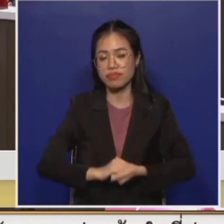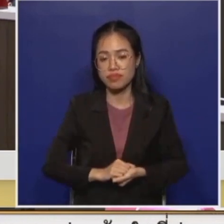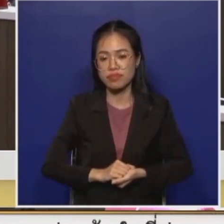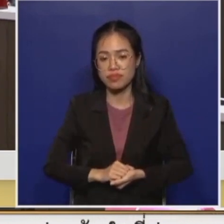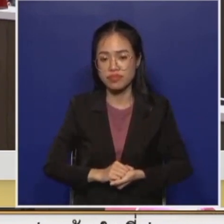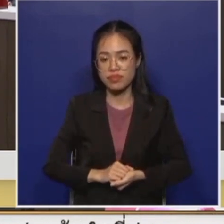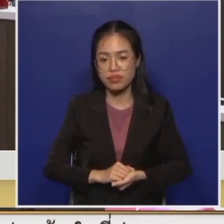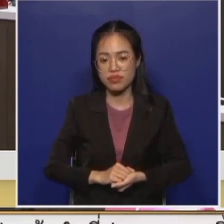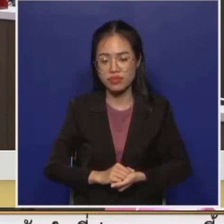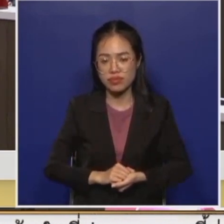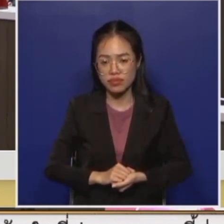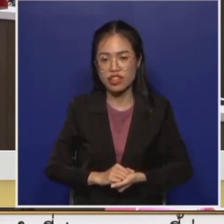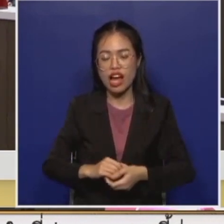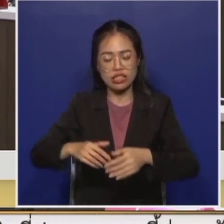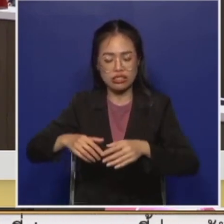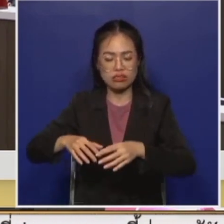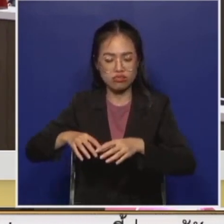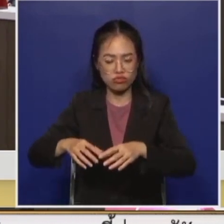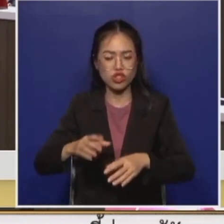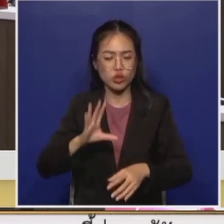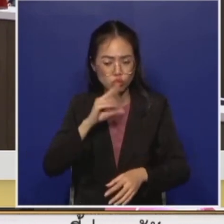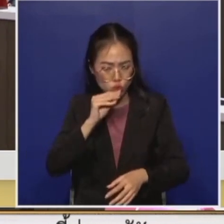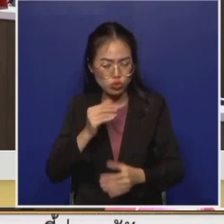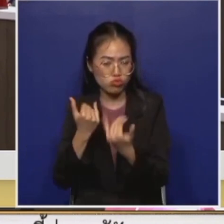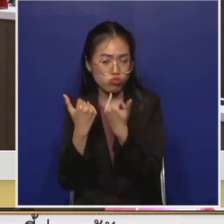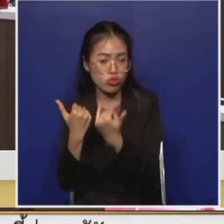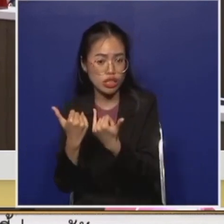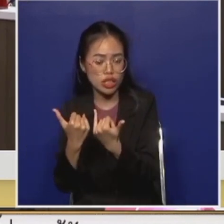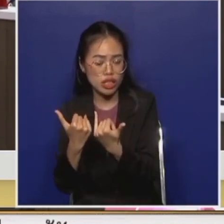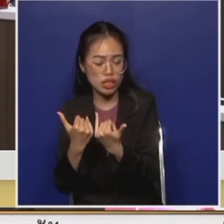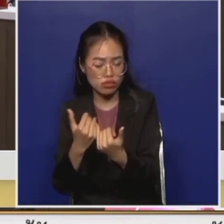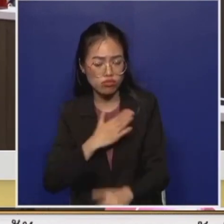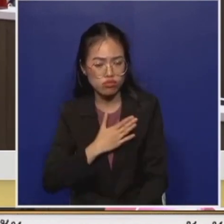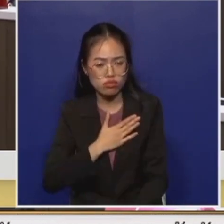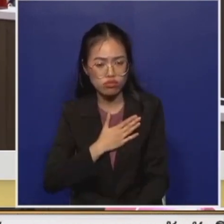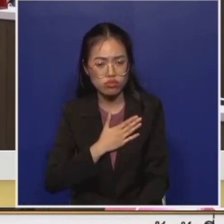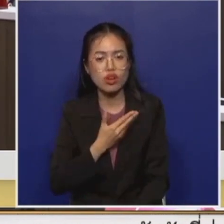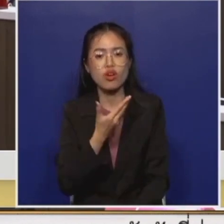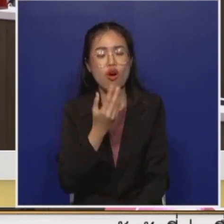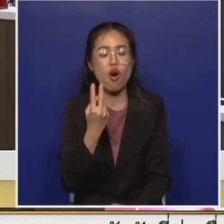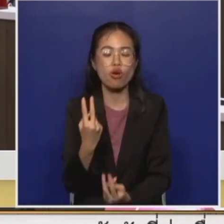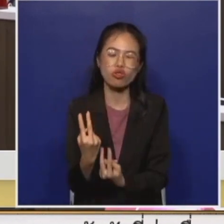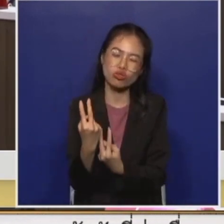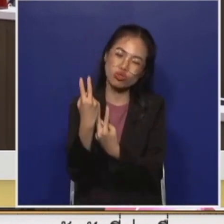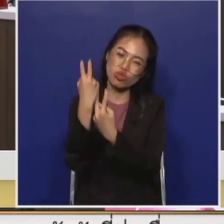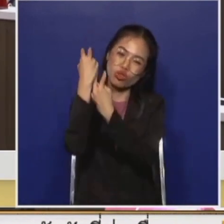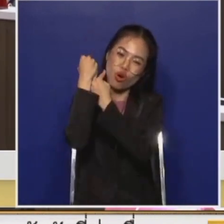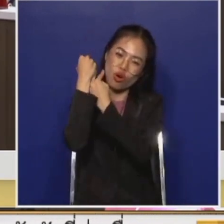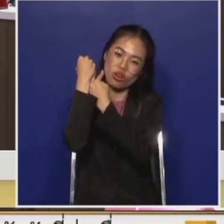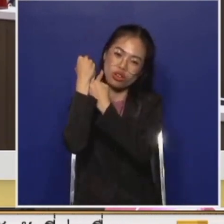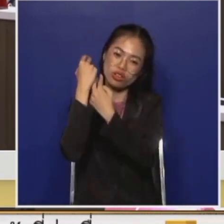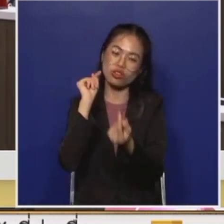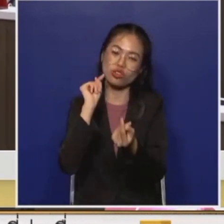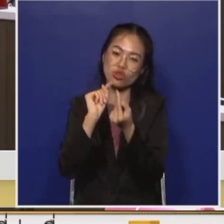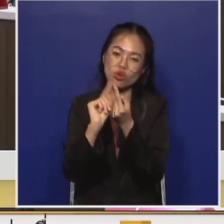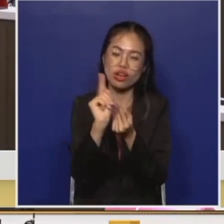ในการอภิปรายครั้งนี้ผมตขอยาดย้อนกลบไปรว